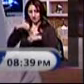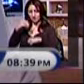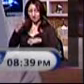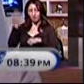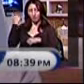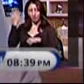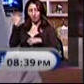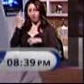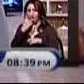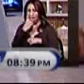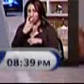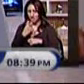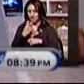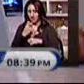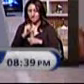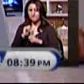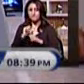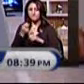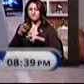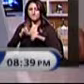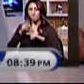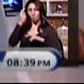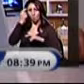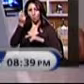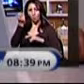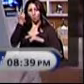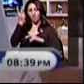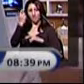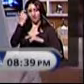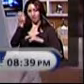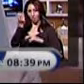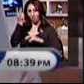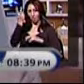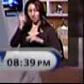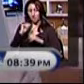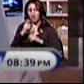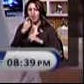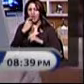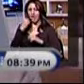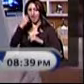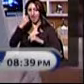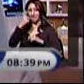بالسيارة عملتها زوجة مخترع السيارات اللي هي بيرتا بنز